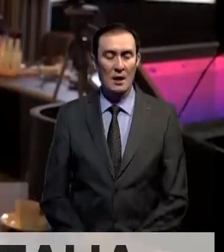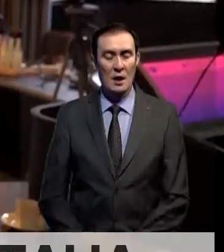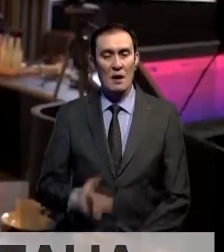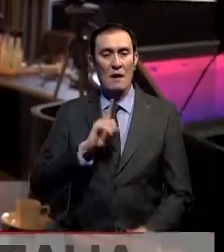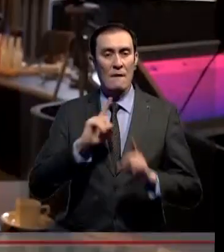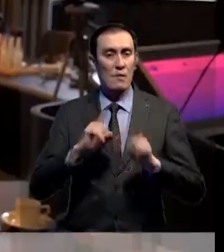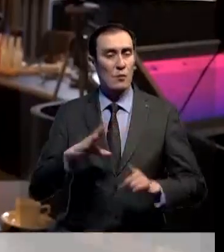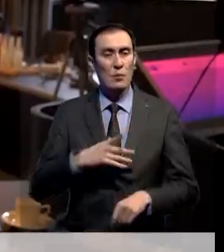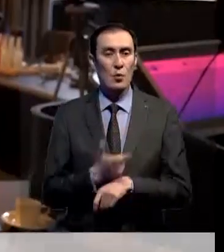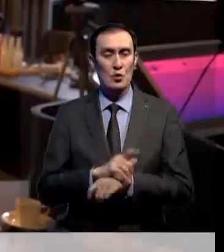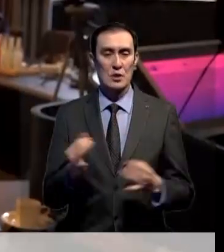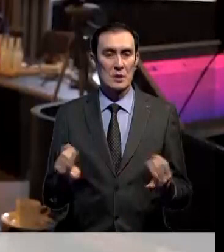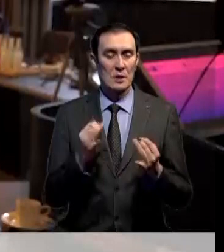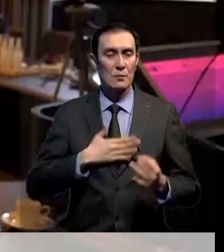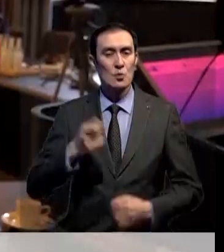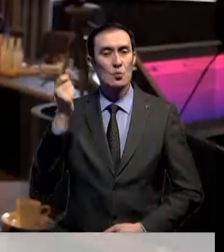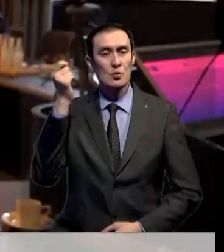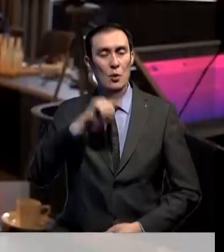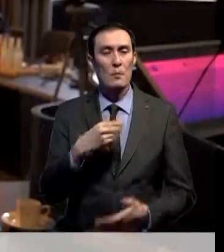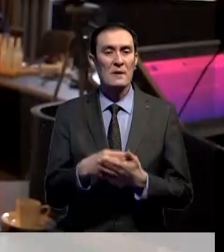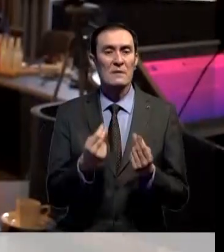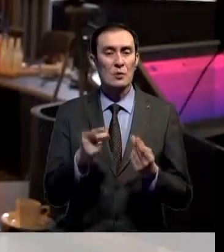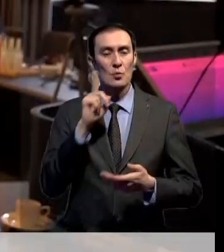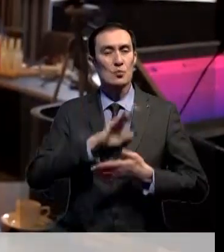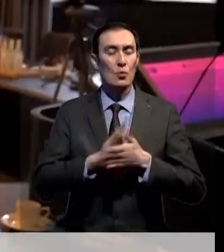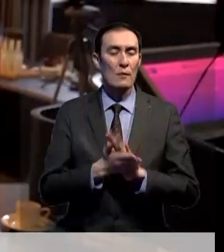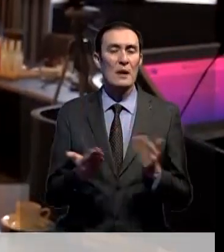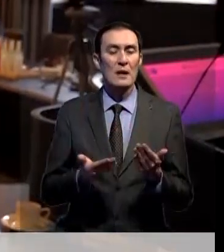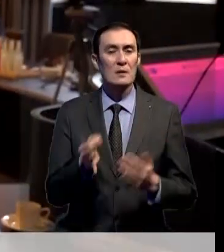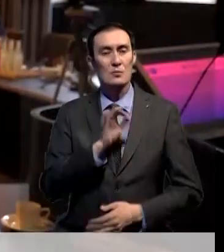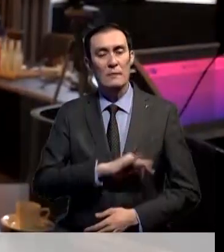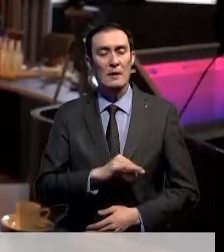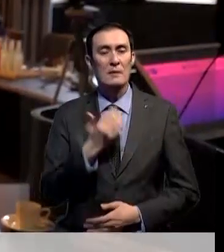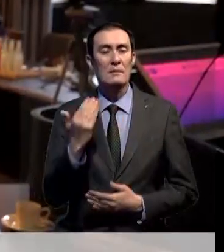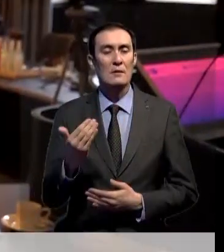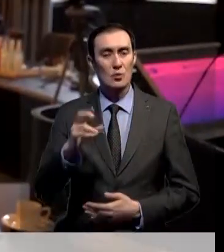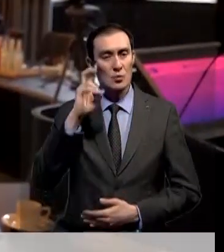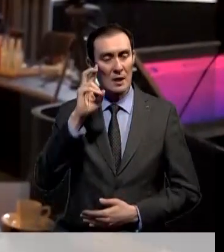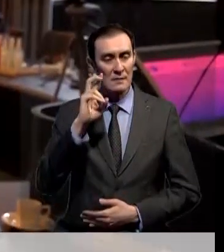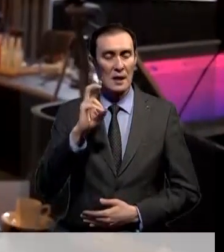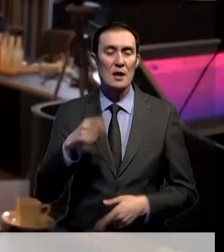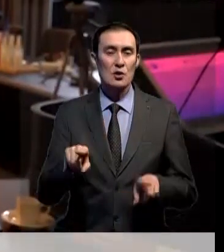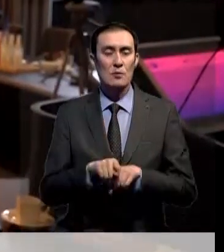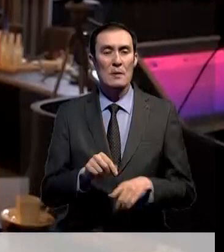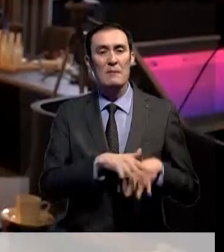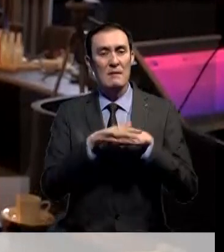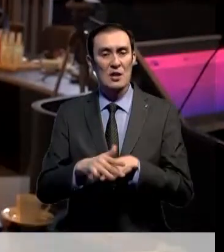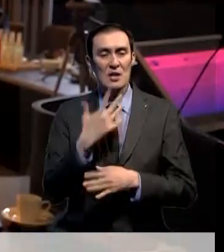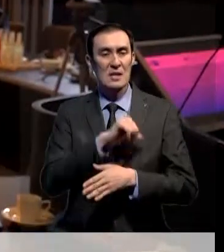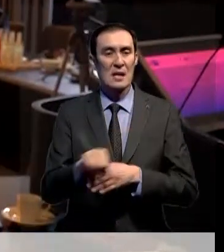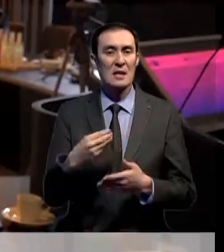Форум был очень интересный. Мы узнали об инвестиционном климате, какие условия создает государство, чтобы привлечь